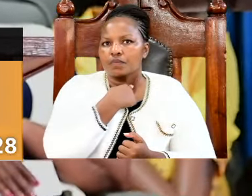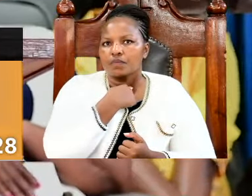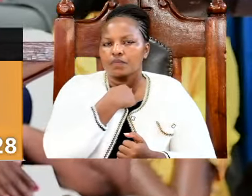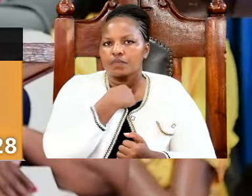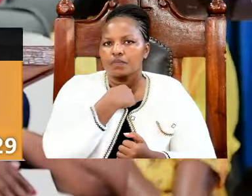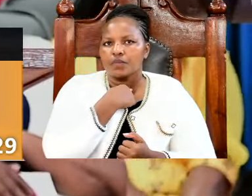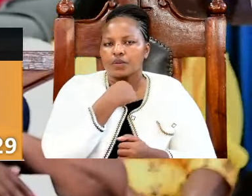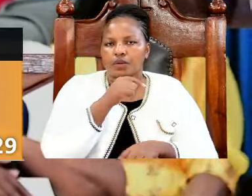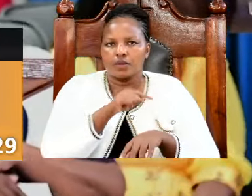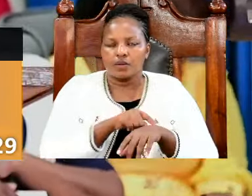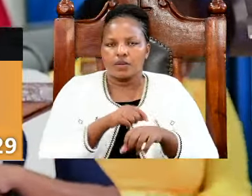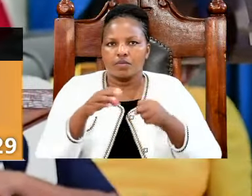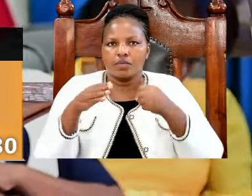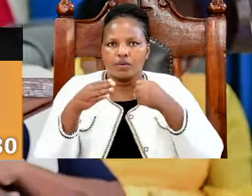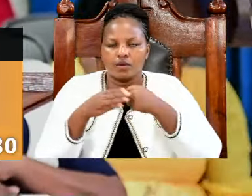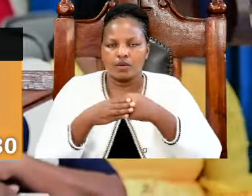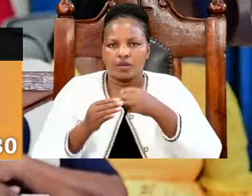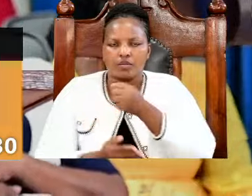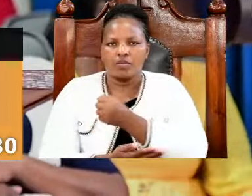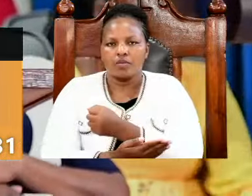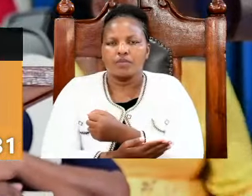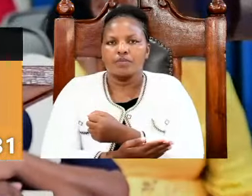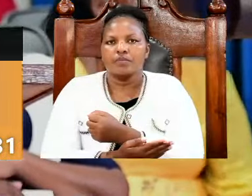24 saa 3 asubuhi.